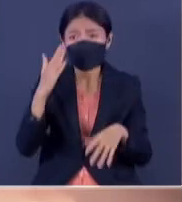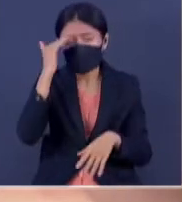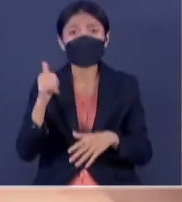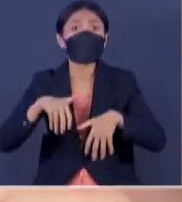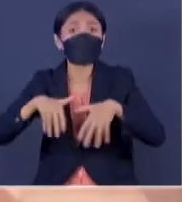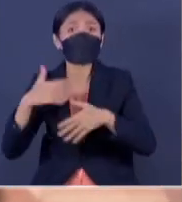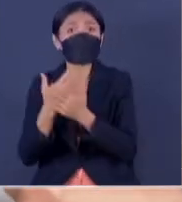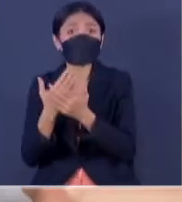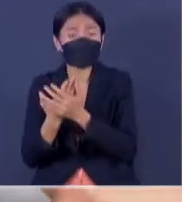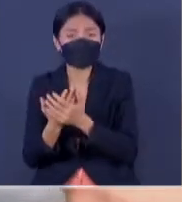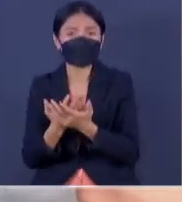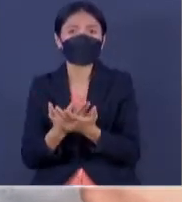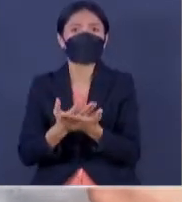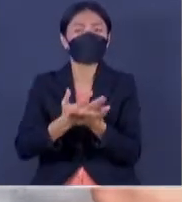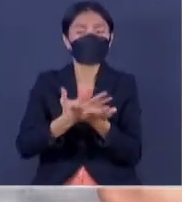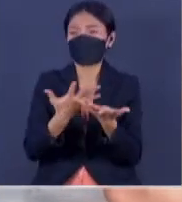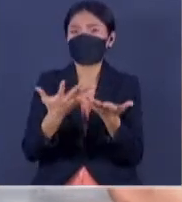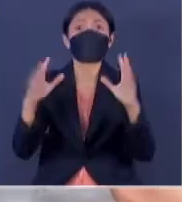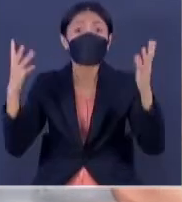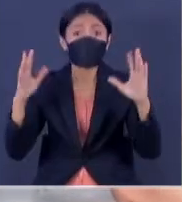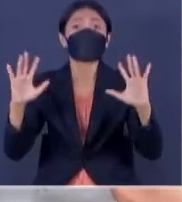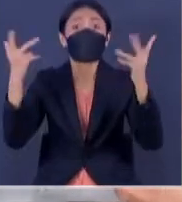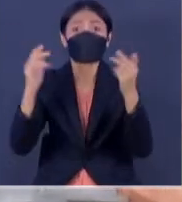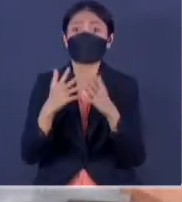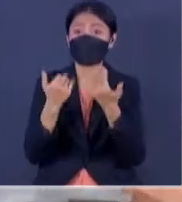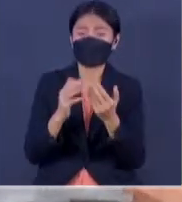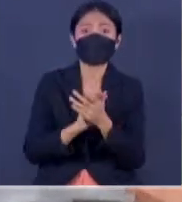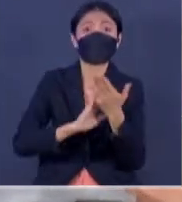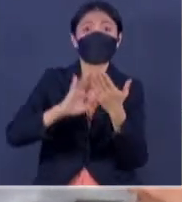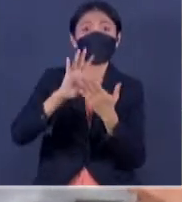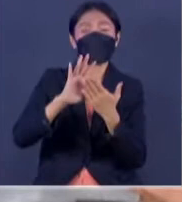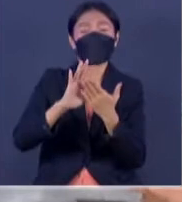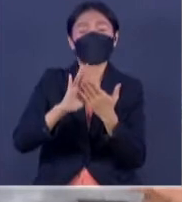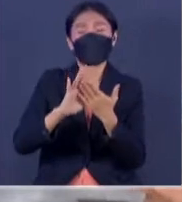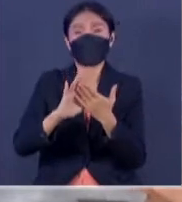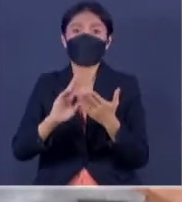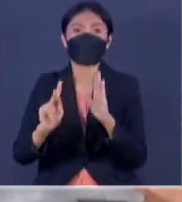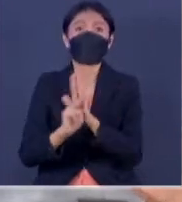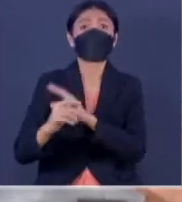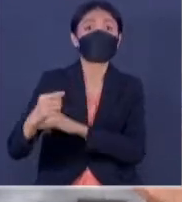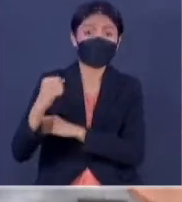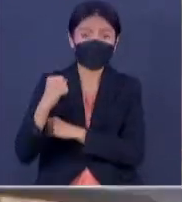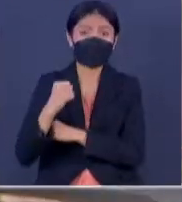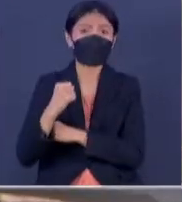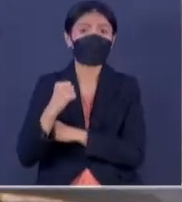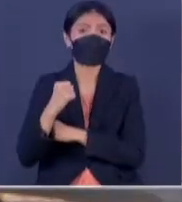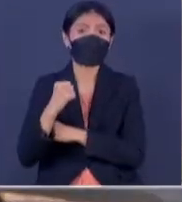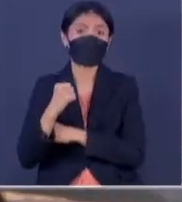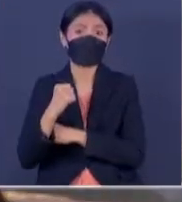ส่วนการที่รัฐขยายวันล็อกดาวน์ออกไปจนถึงวันที่2สิงหาคมนี้ทางร้านคงต้องปิดกิจการชั่วคราวค่